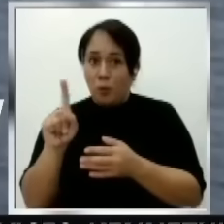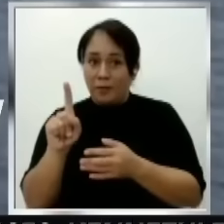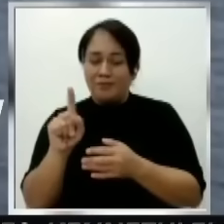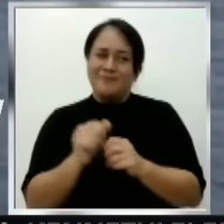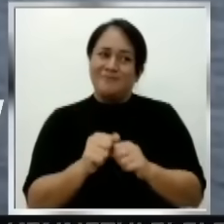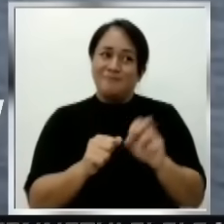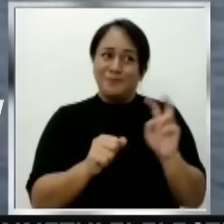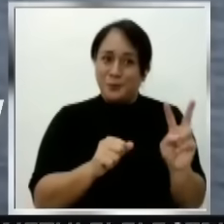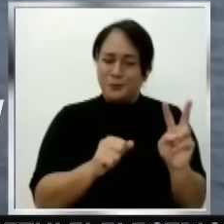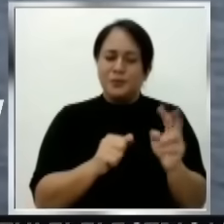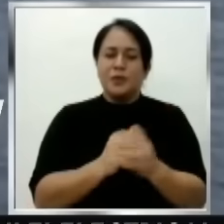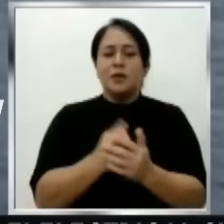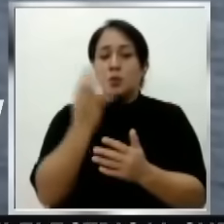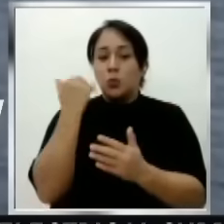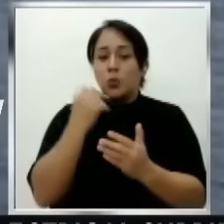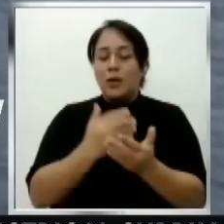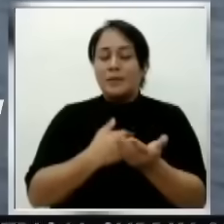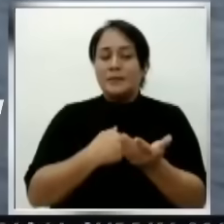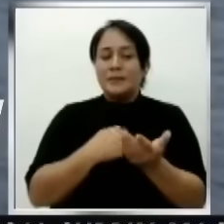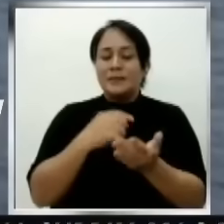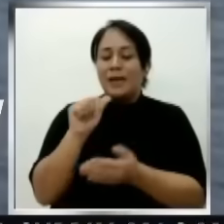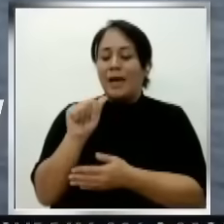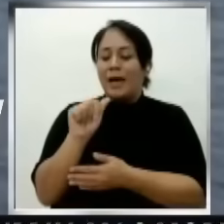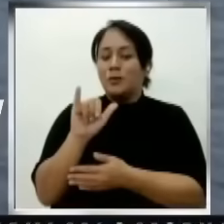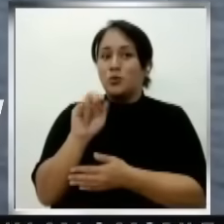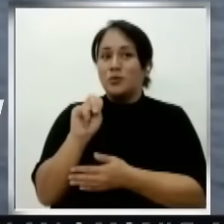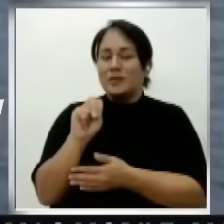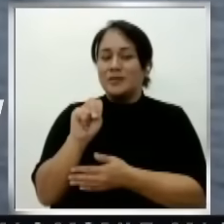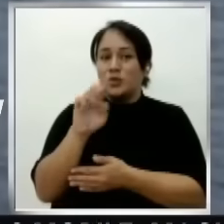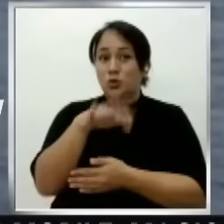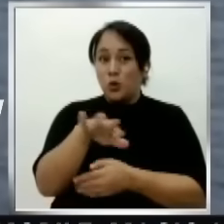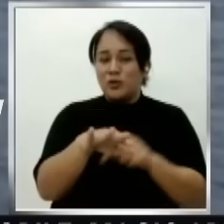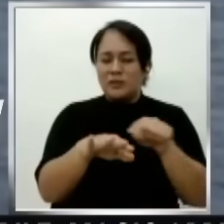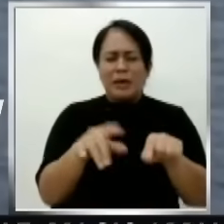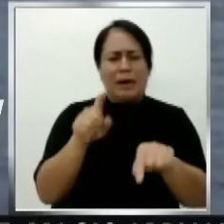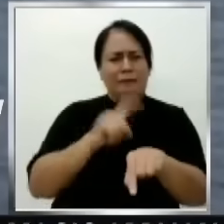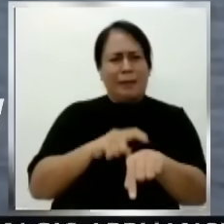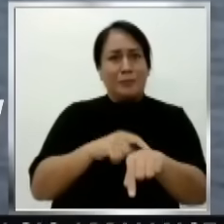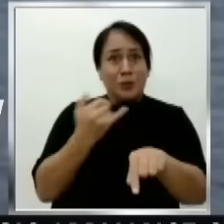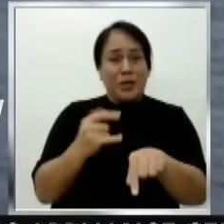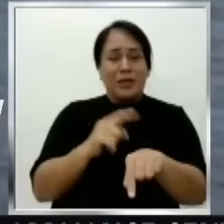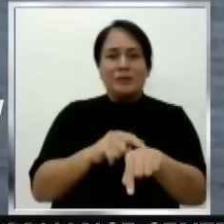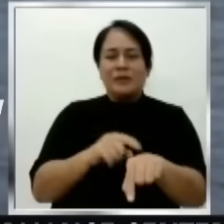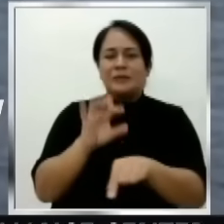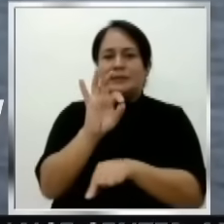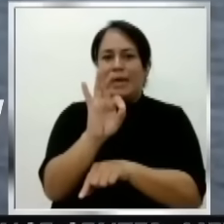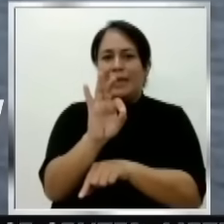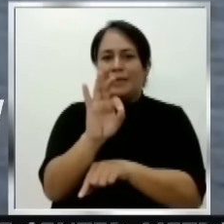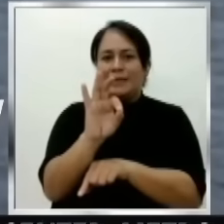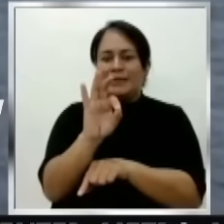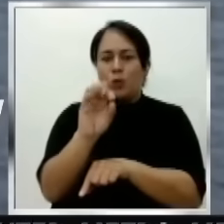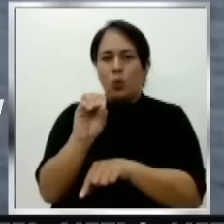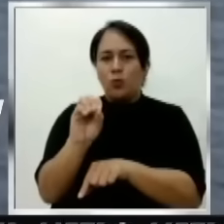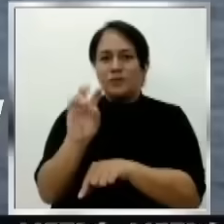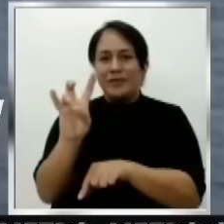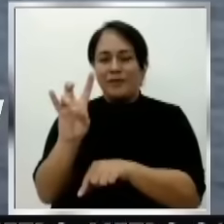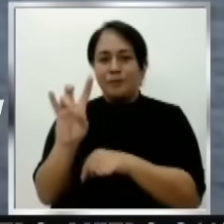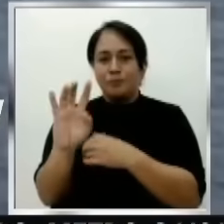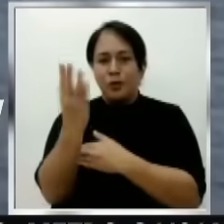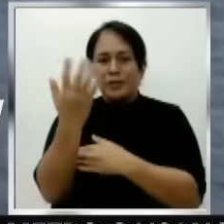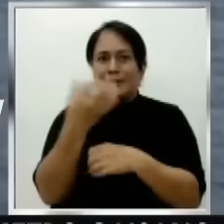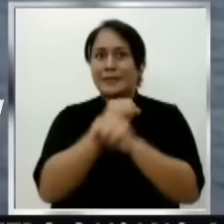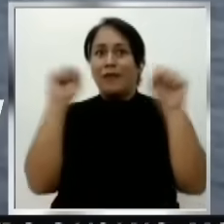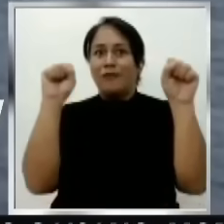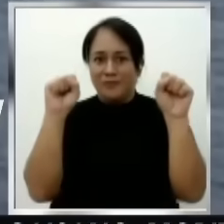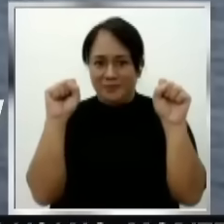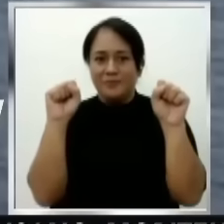enter the Ayungin Shoal today at 9:07 a.m. safely to